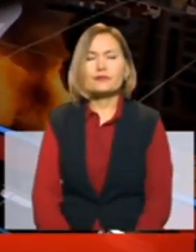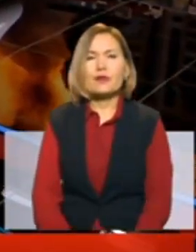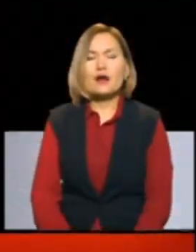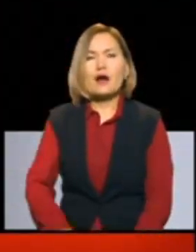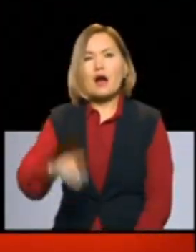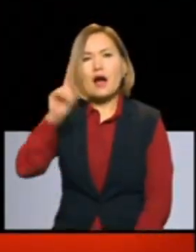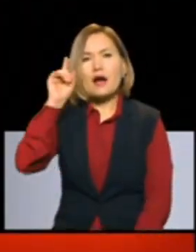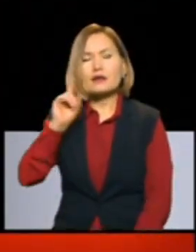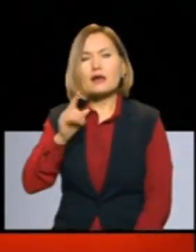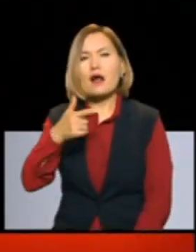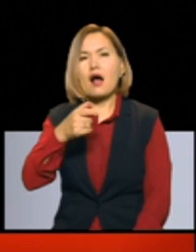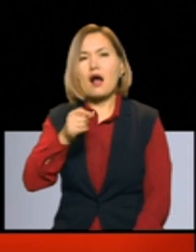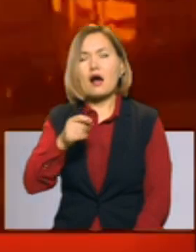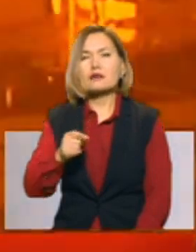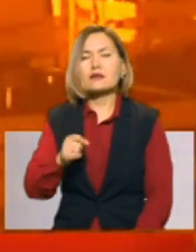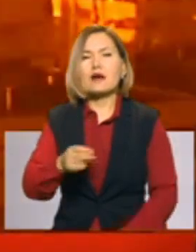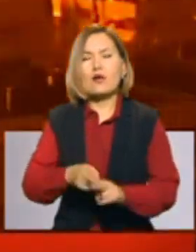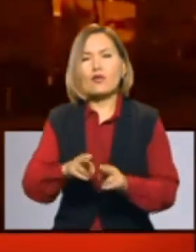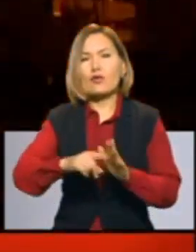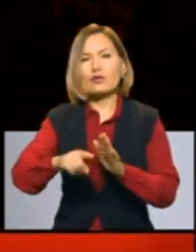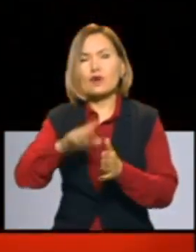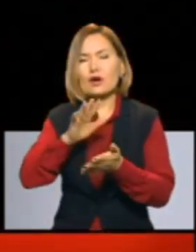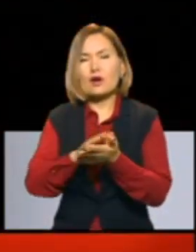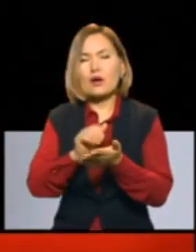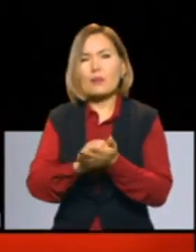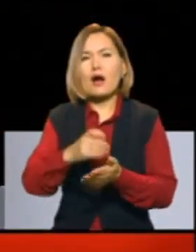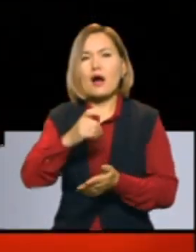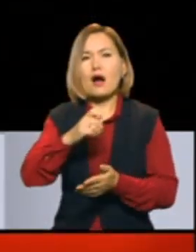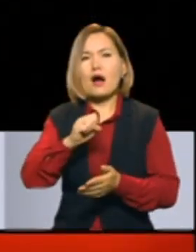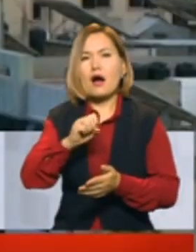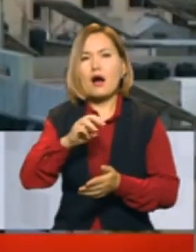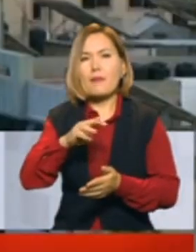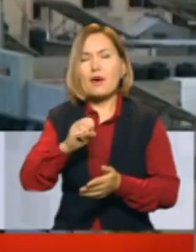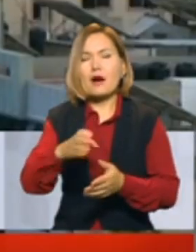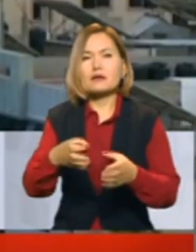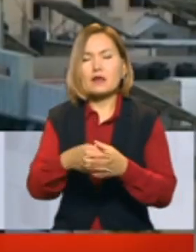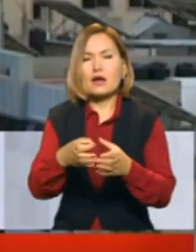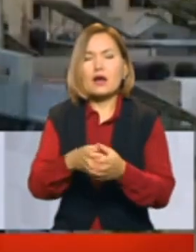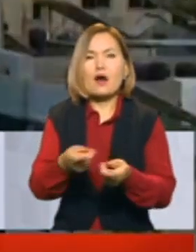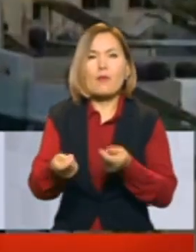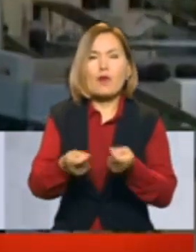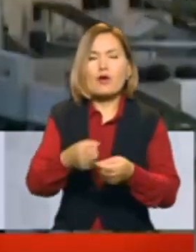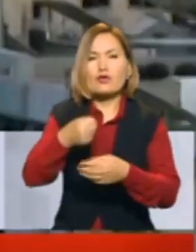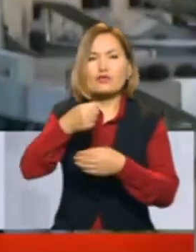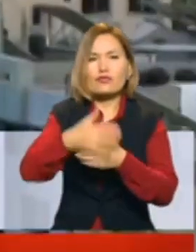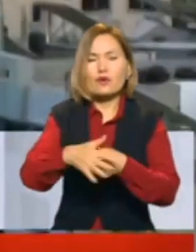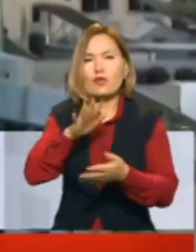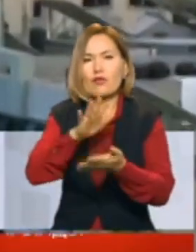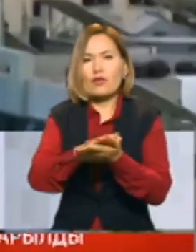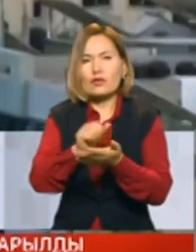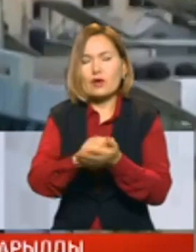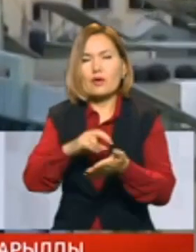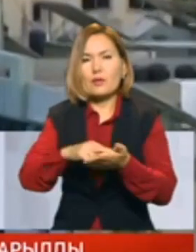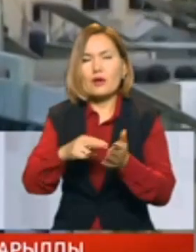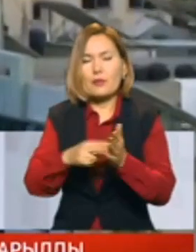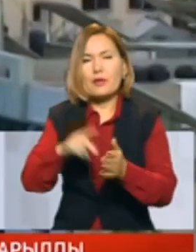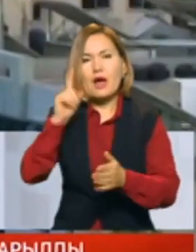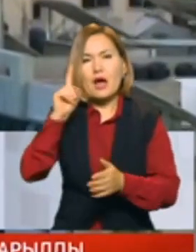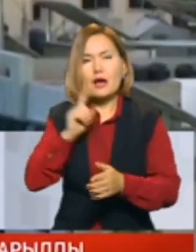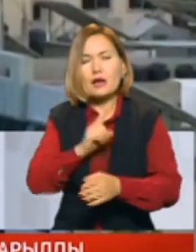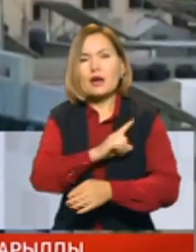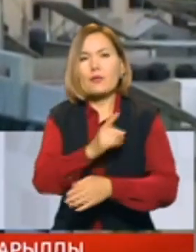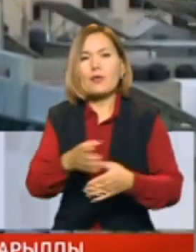Израиль Газа секторын әуеден атқылауды үдете түсті. Хамастың әскери нысандары мен басқару орталықтарын жою көзделген. Бұған қоса Израиль